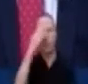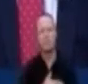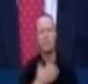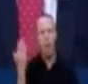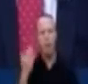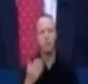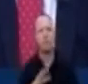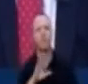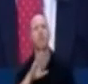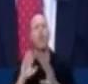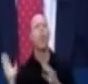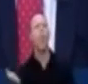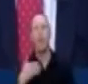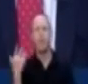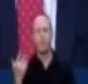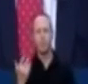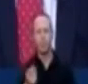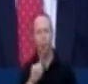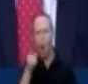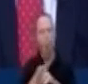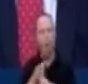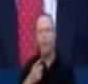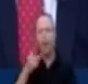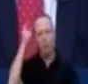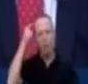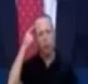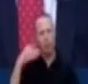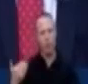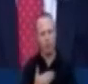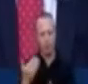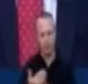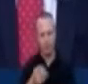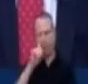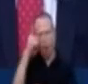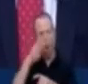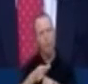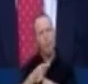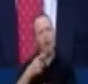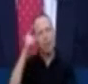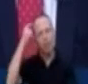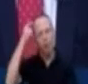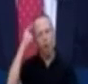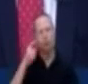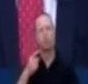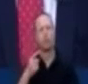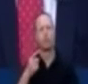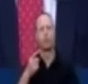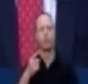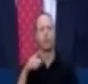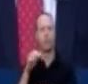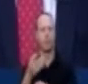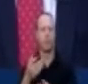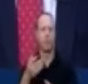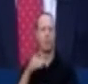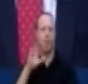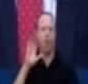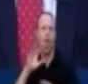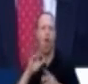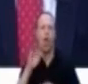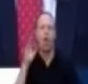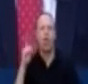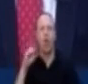ולכל הבוהמנים. אז הוא לא בעט בראש לפוקס, הוא לא בעט בראש לאקדמיה למען דונלד טראמפ, הוא לא בעט בראש של כל